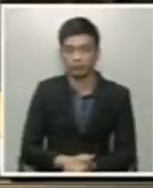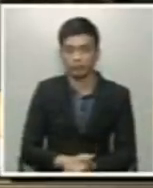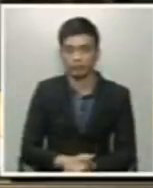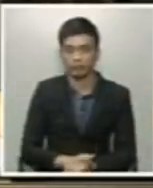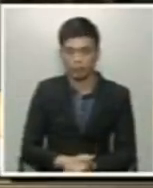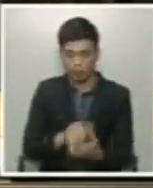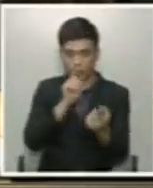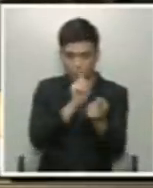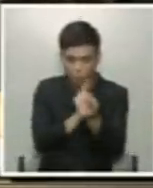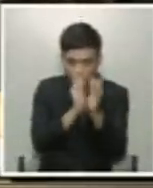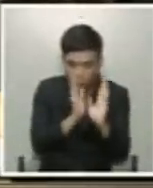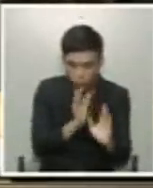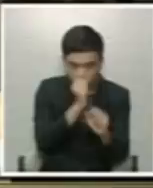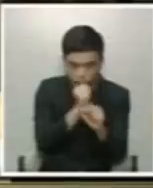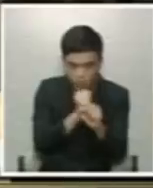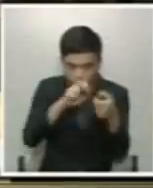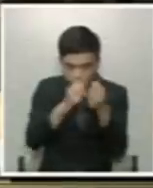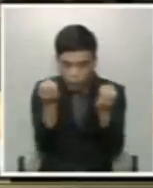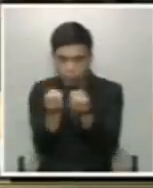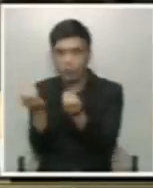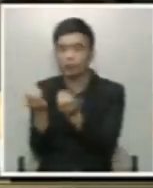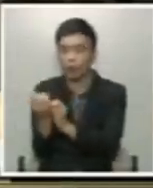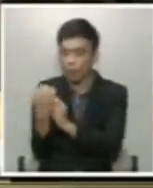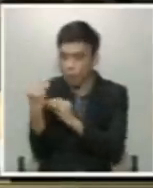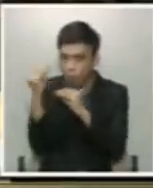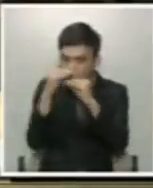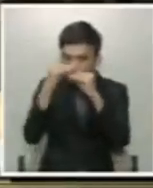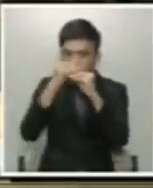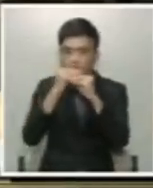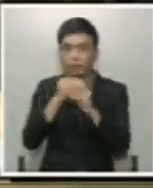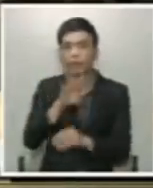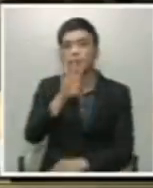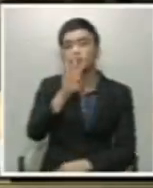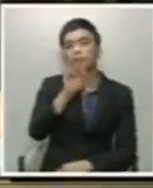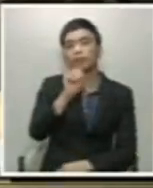พบว่ามีแรงงานเนี่ยนะฮะได้รับผลกระทบเนี่ยนะฮะเพิ่มขึ้นถึง